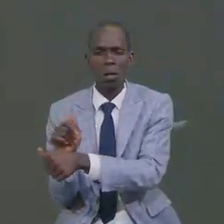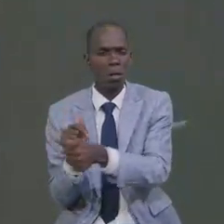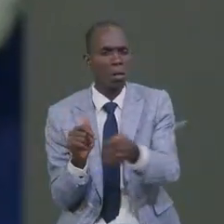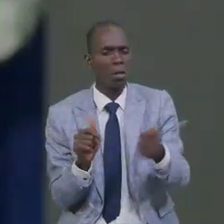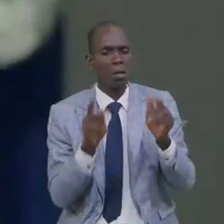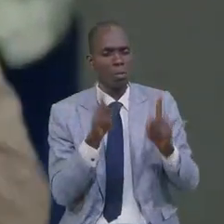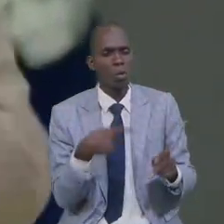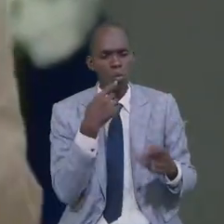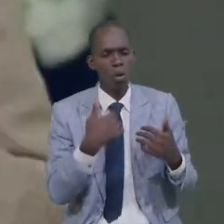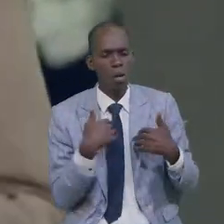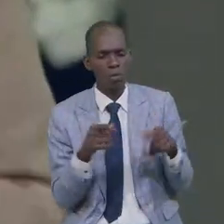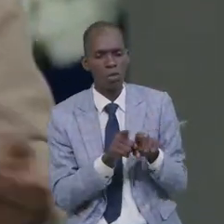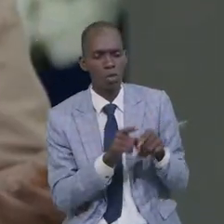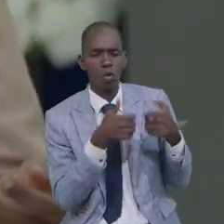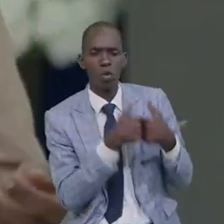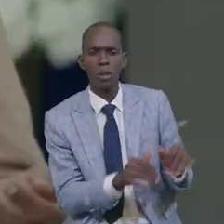une autre personne.